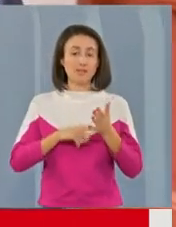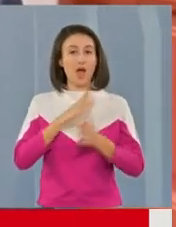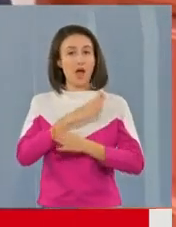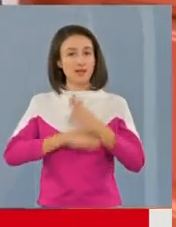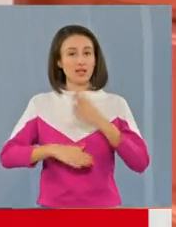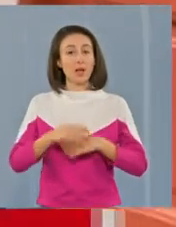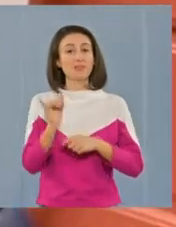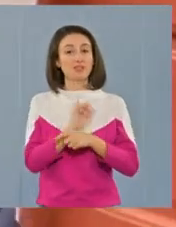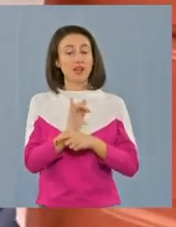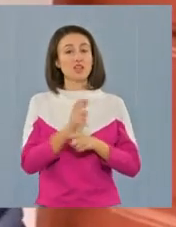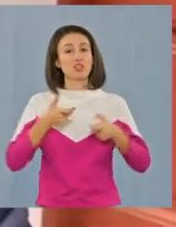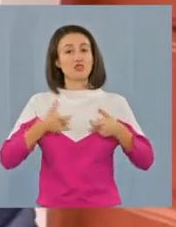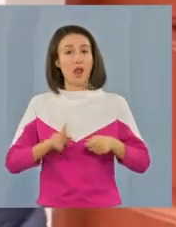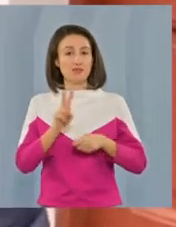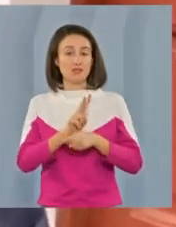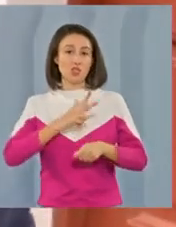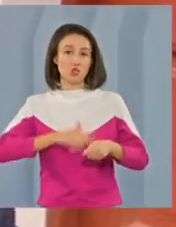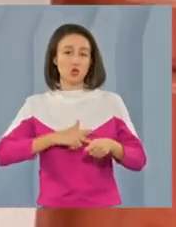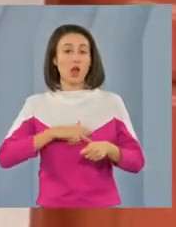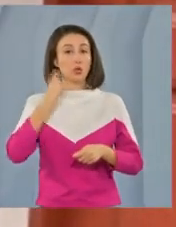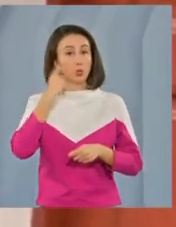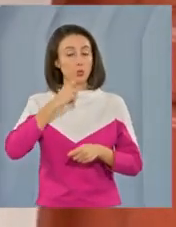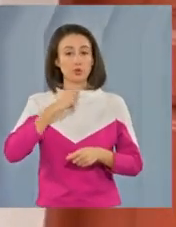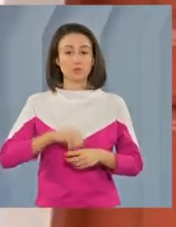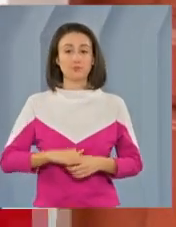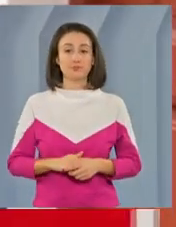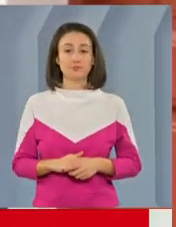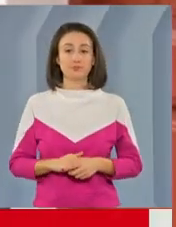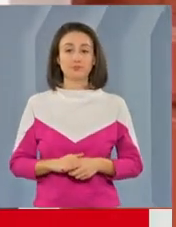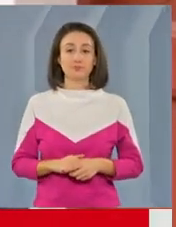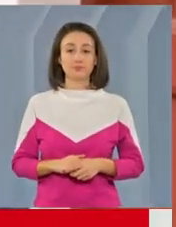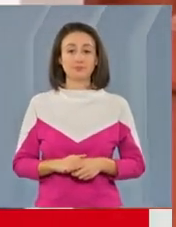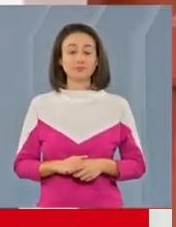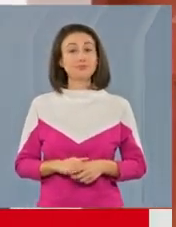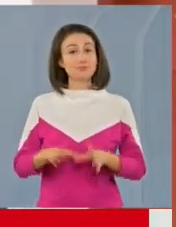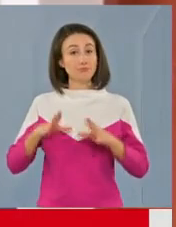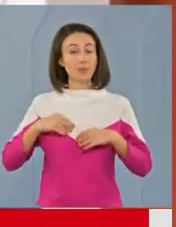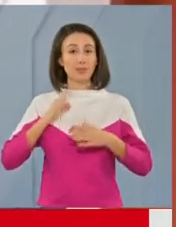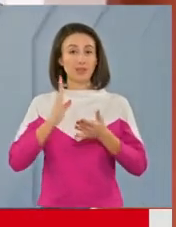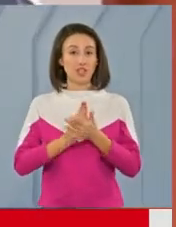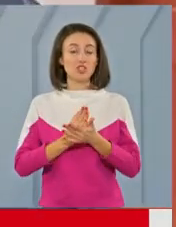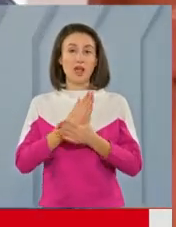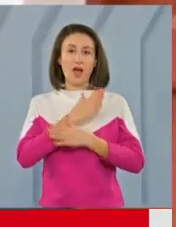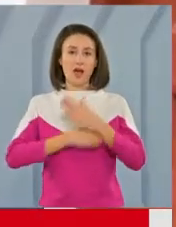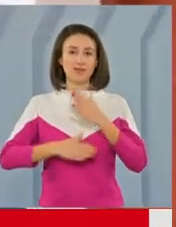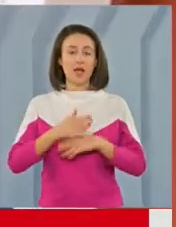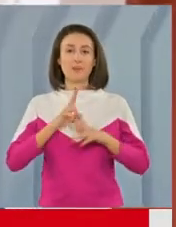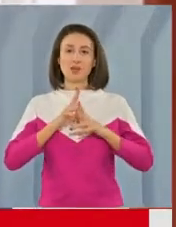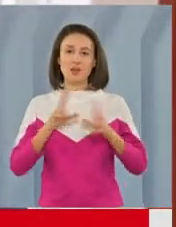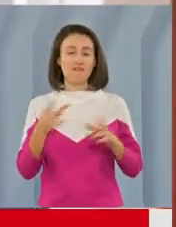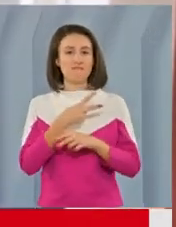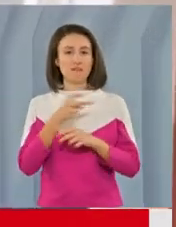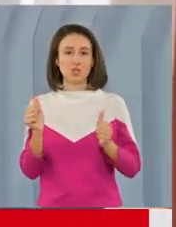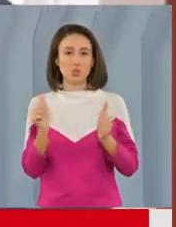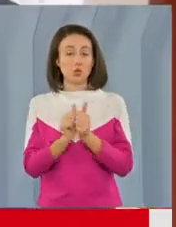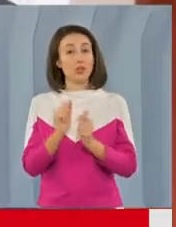handicap de la Direcția Generală de Asistență Socială și Protecția Copilului din Cluj, dar a primit decizia de handicap grav, fără